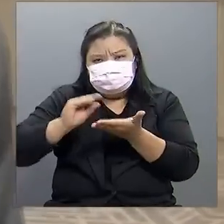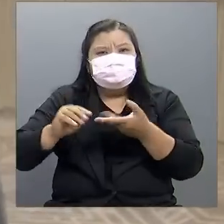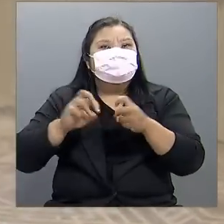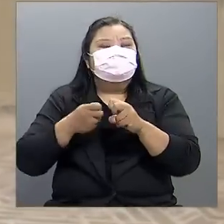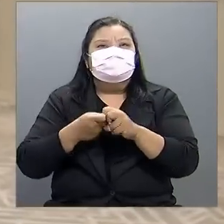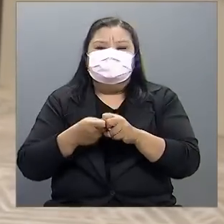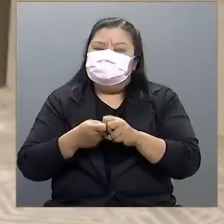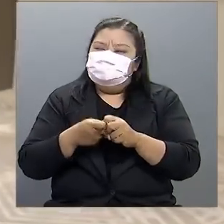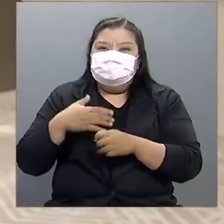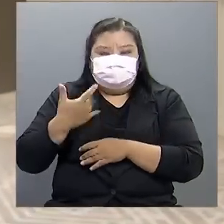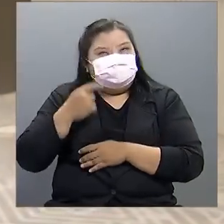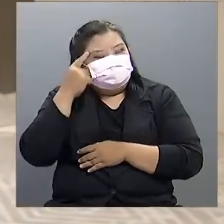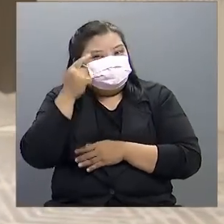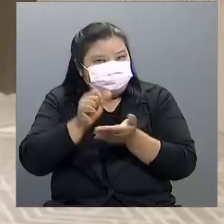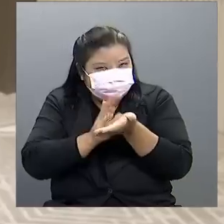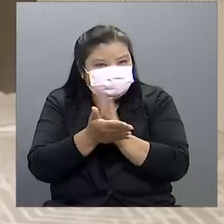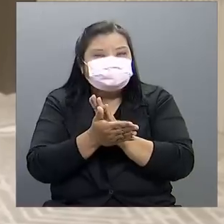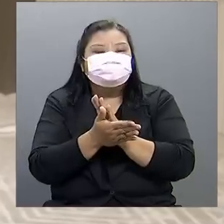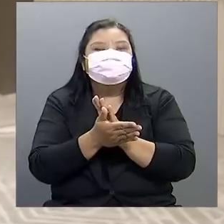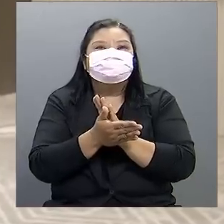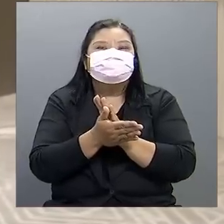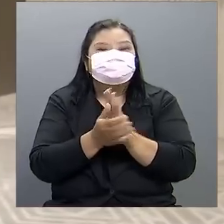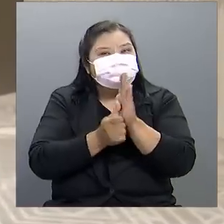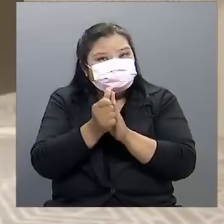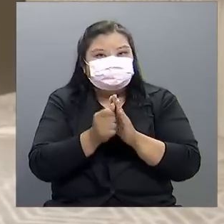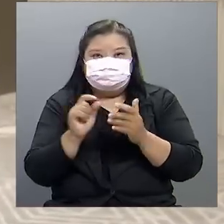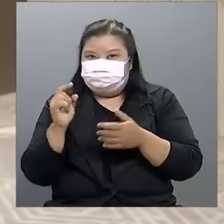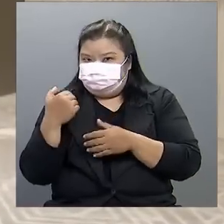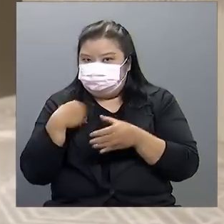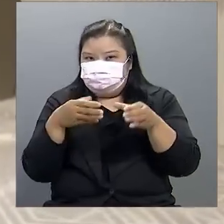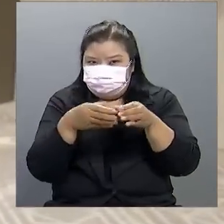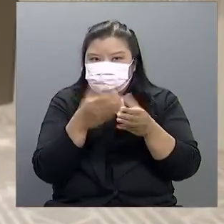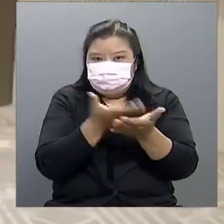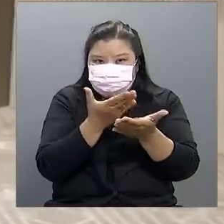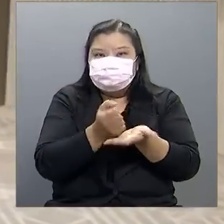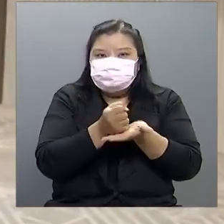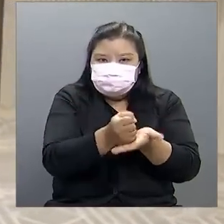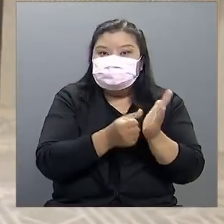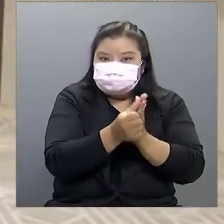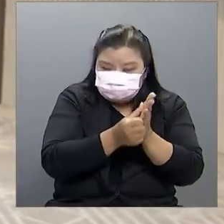เคก้ทงฝั่งตน้กนเงิน tehdididid